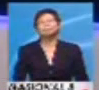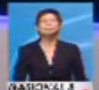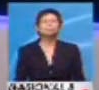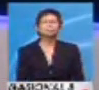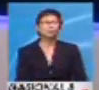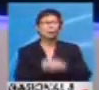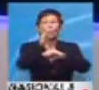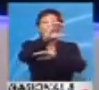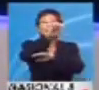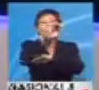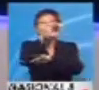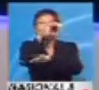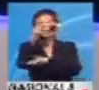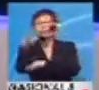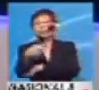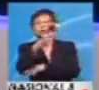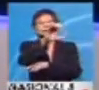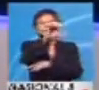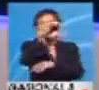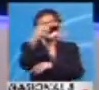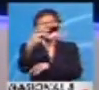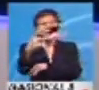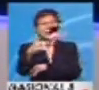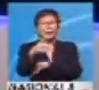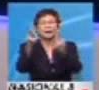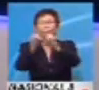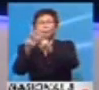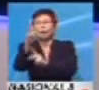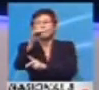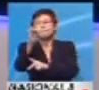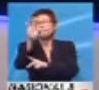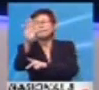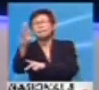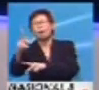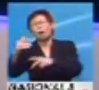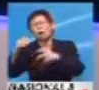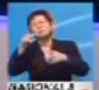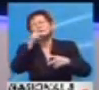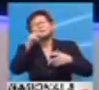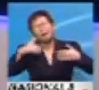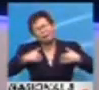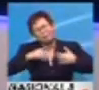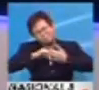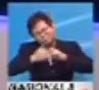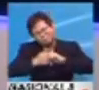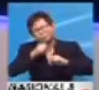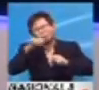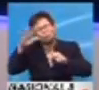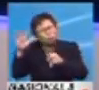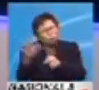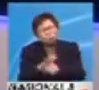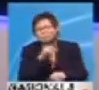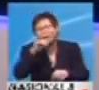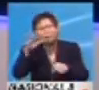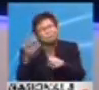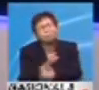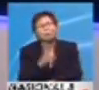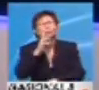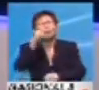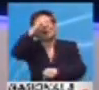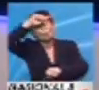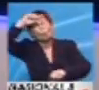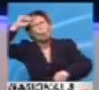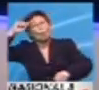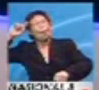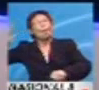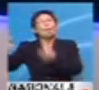lebih 10.000 penduduk di 45 Kampung sekitar Merbau Kedah menghadapi masalah ketiadaan air akibat cuaca panas yang melampau di negeri